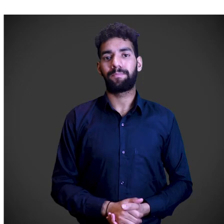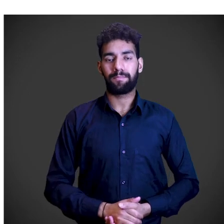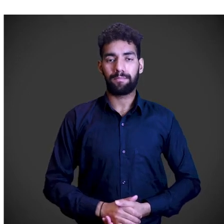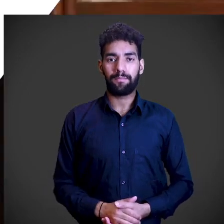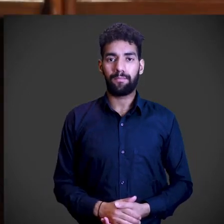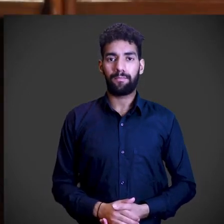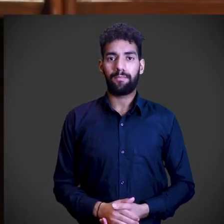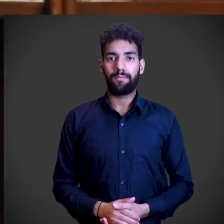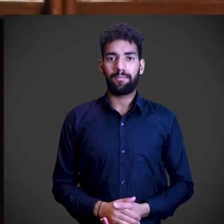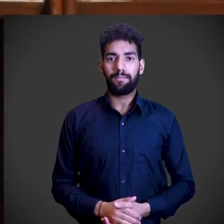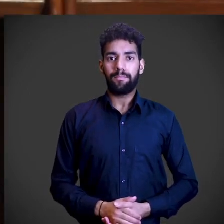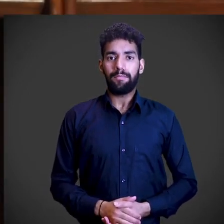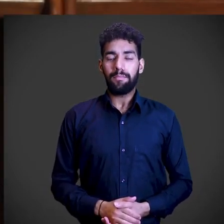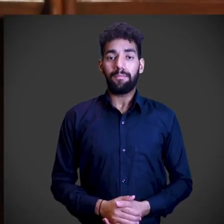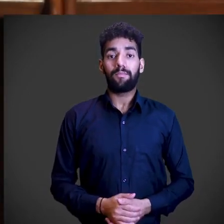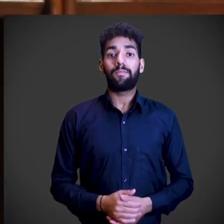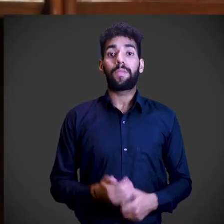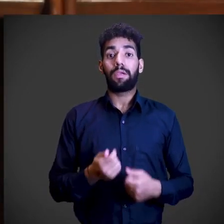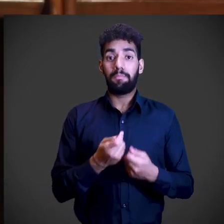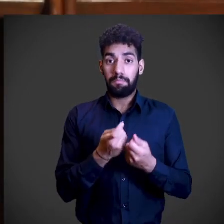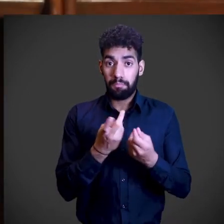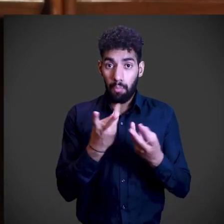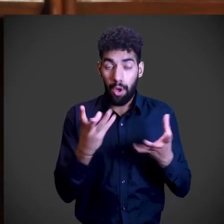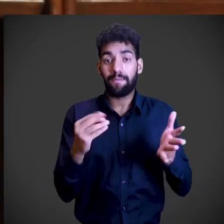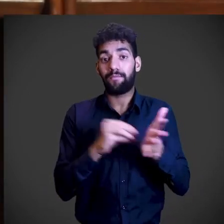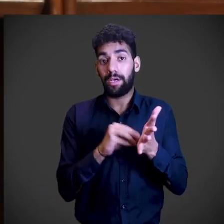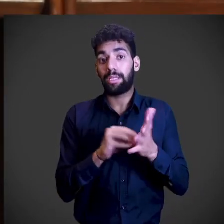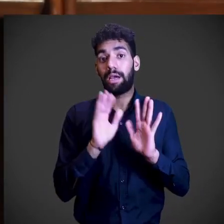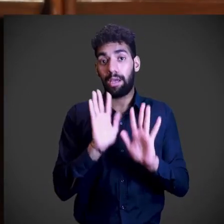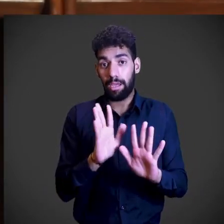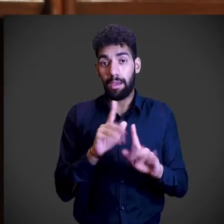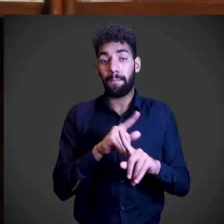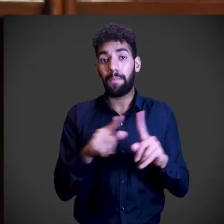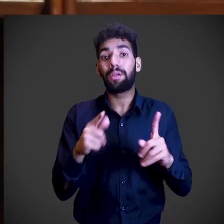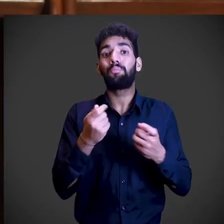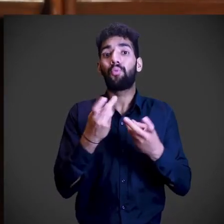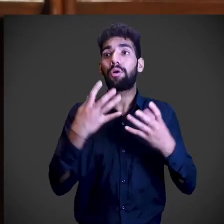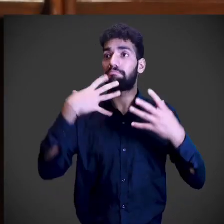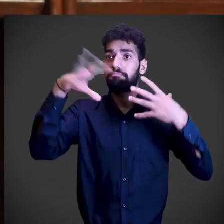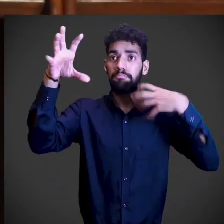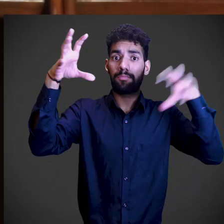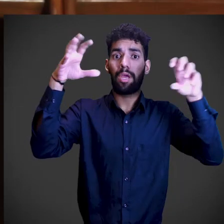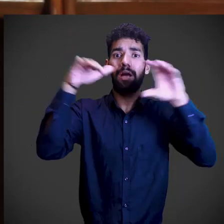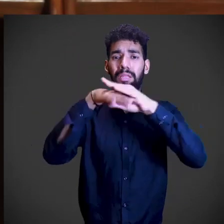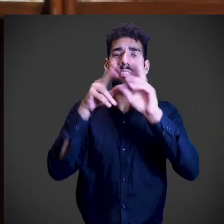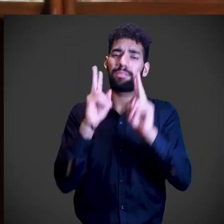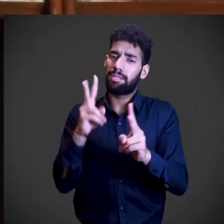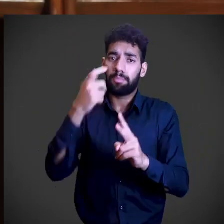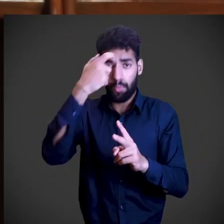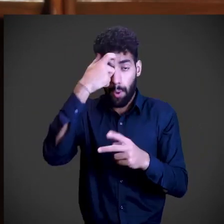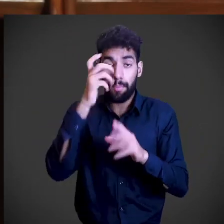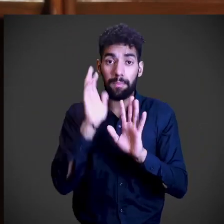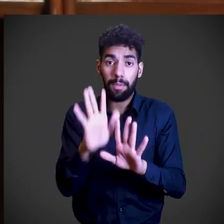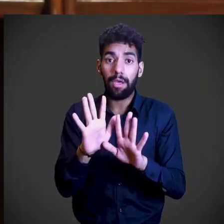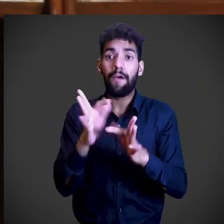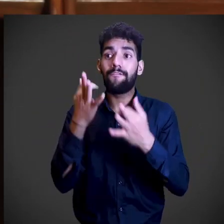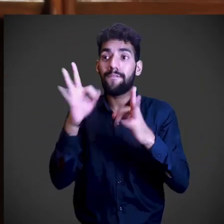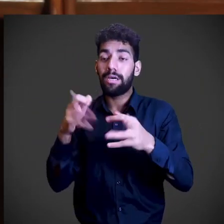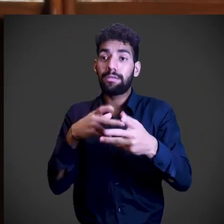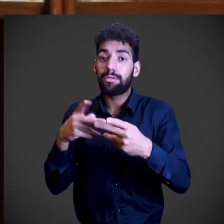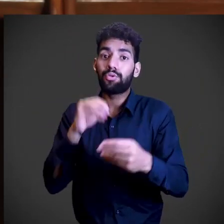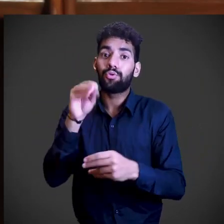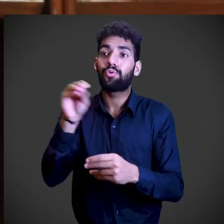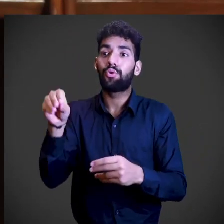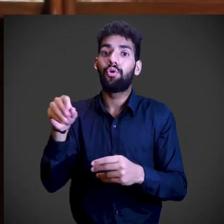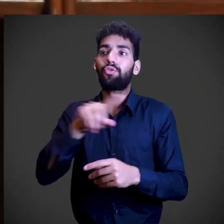इतने फ़ायदे गिनाए फ्री ट्रेड के, लेकिन बहुत सारे कंट्रीज़ में अक्सर पब्लिक को होता है कि नहीं जी, हमें अपनी